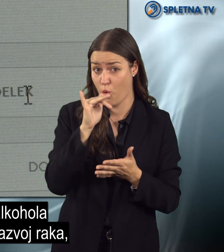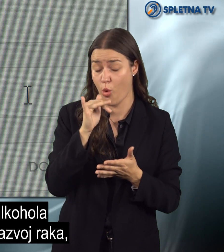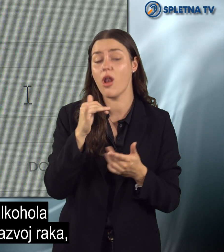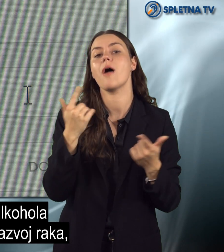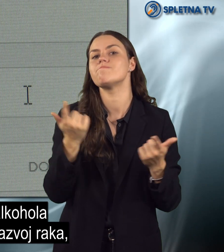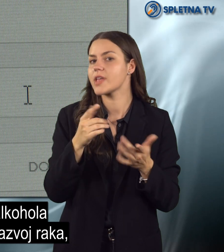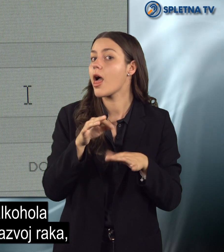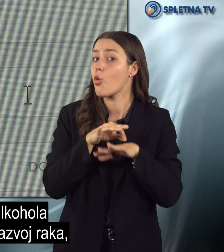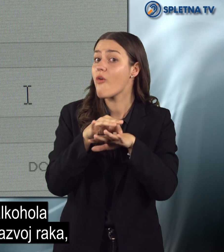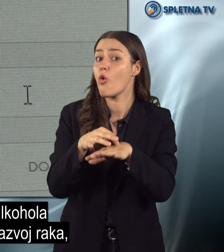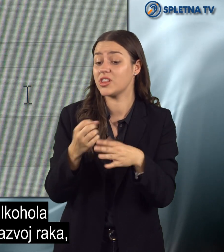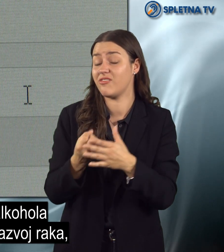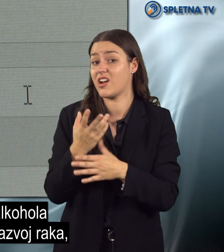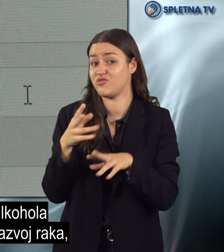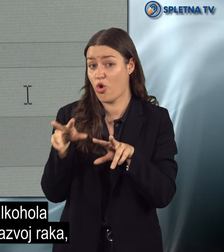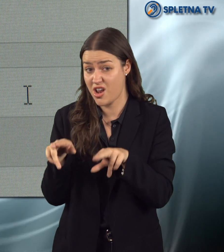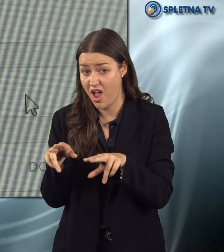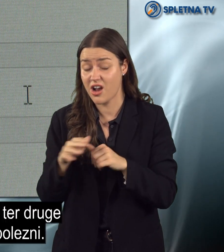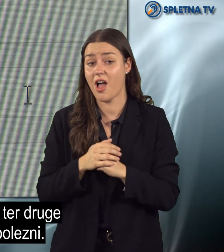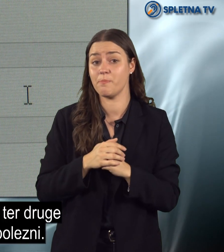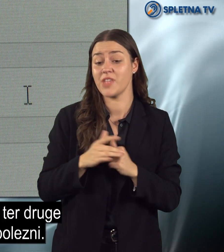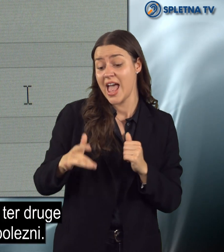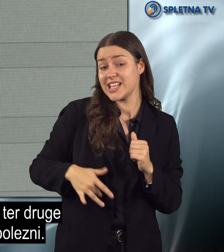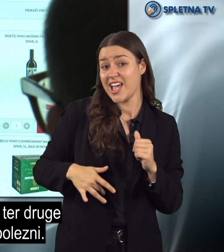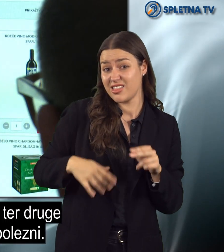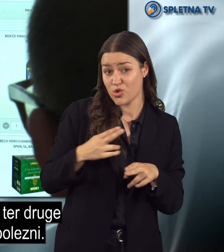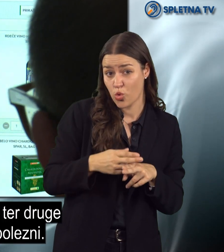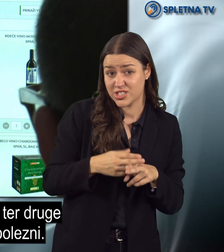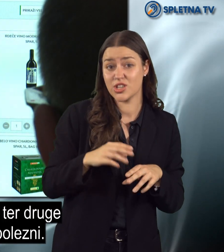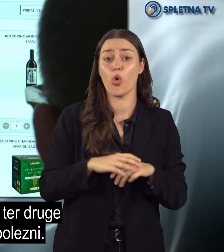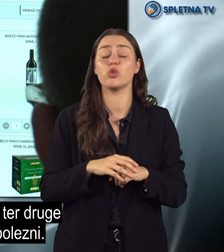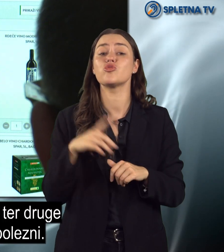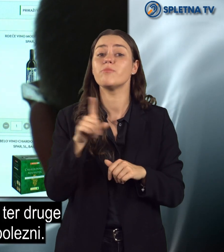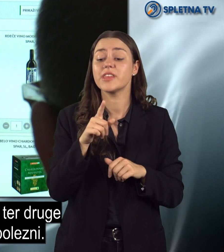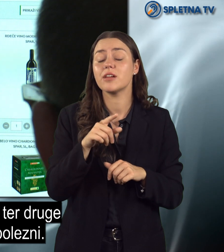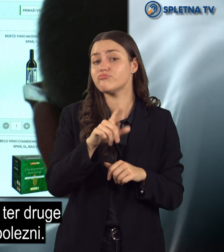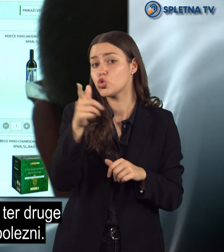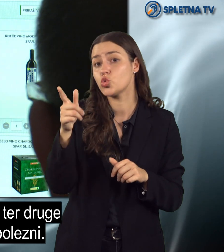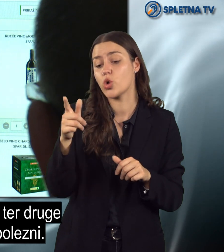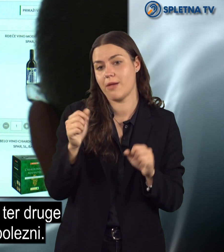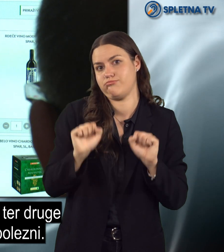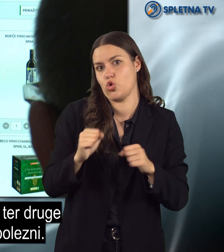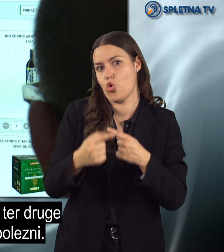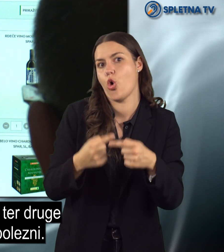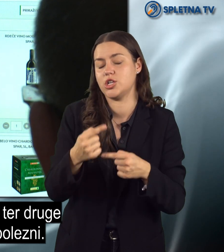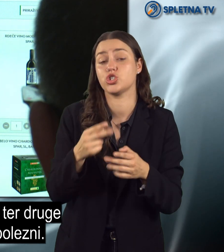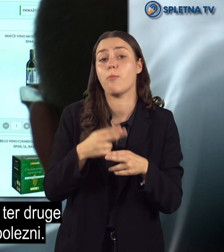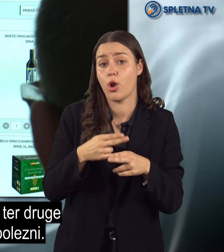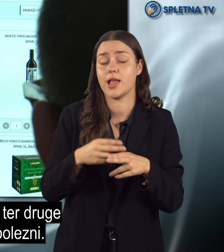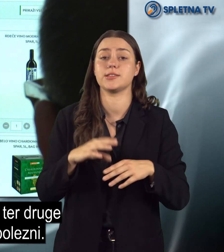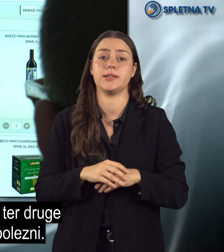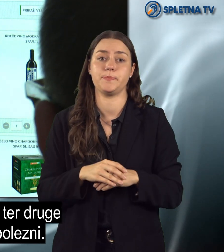Uporaba alkohola lahko vodi v razvoj raka, jetrno cirozo ter druge kronične bolezni.